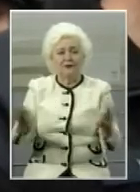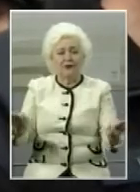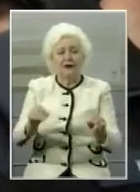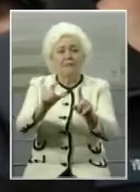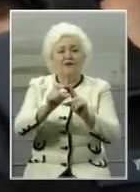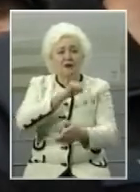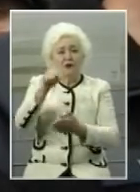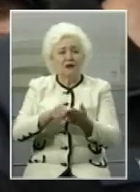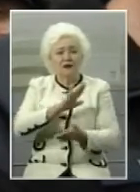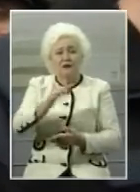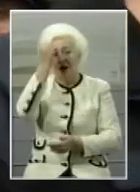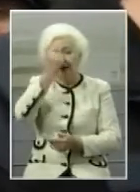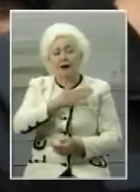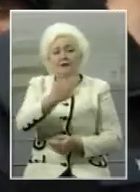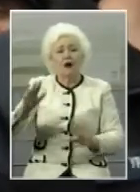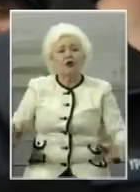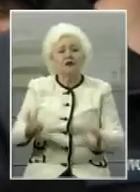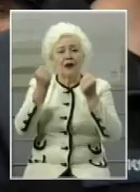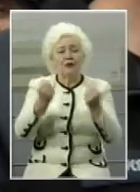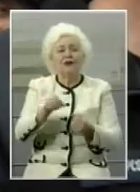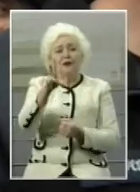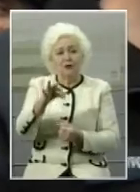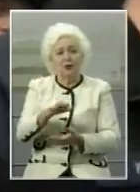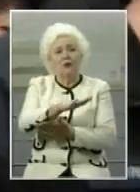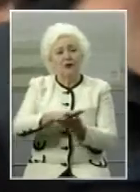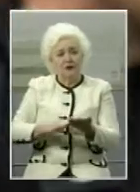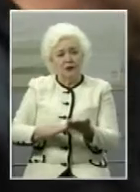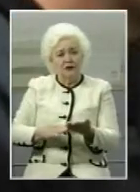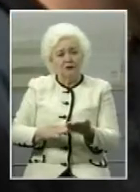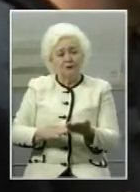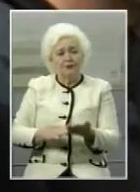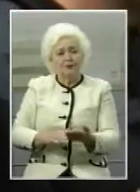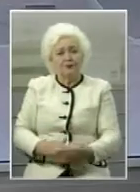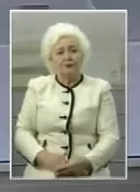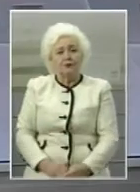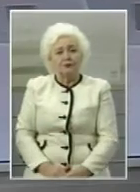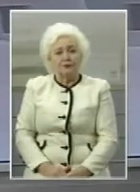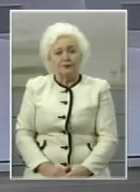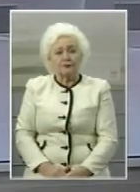Відповіді на запитання не буде. Дякую вам за підтримку. Ми продовжуємо виконувати завдання.